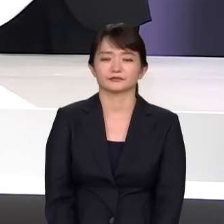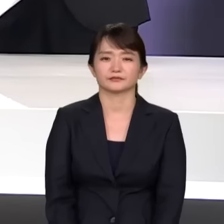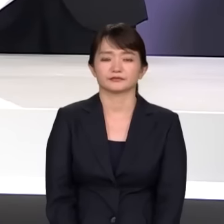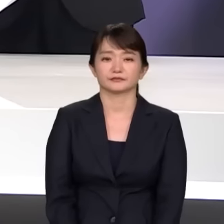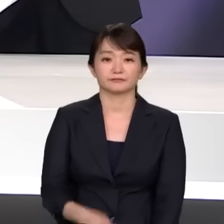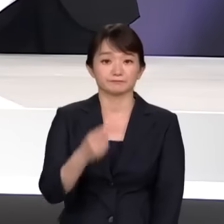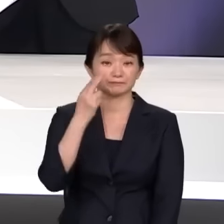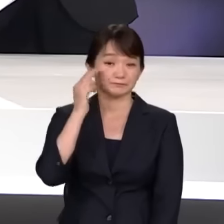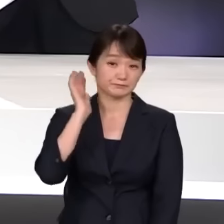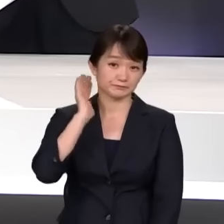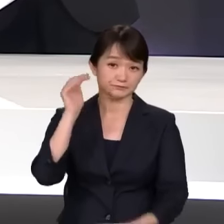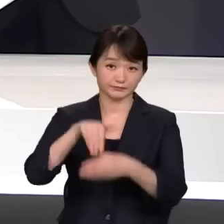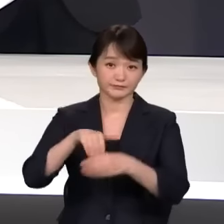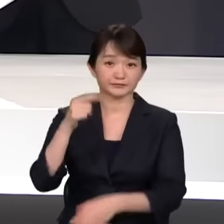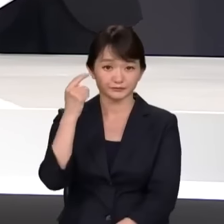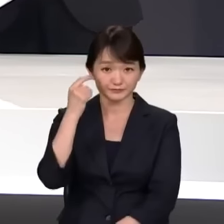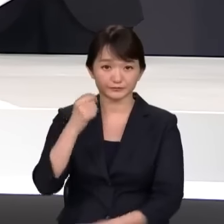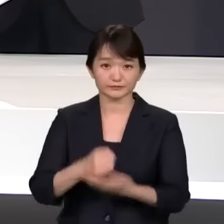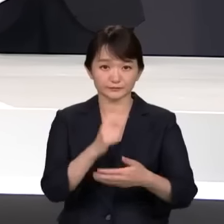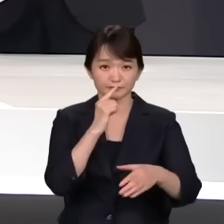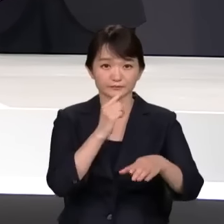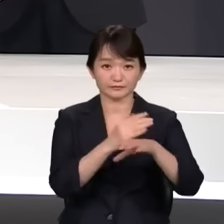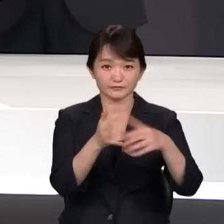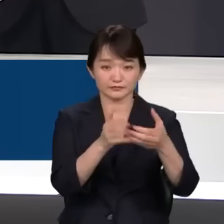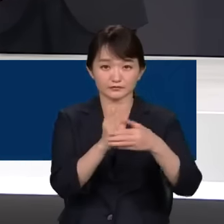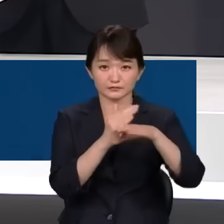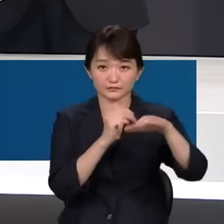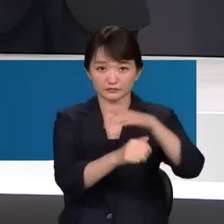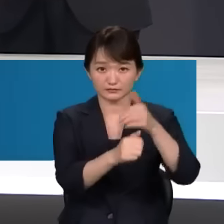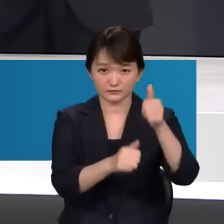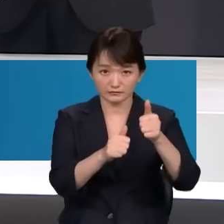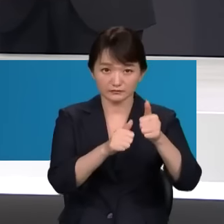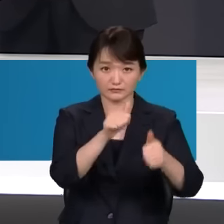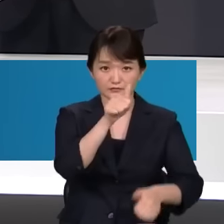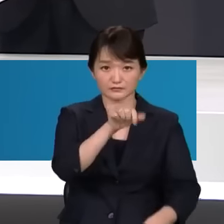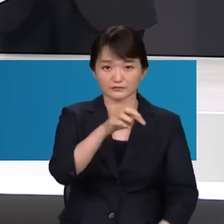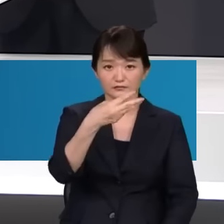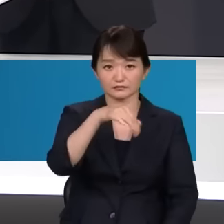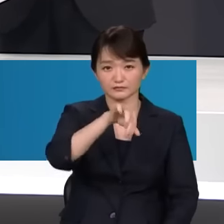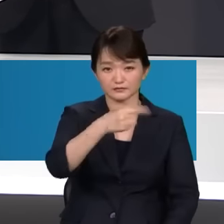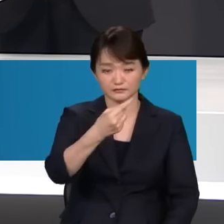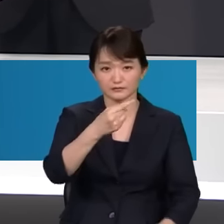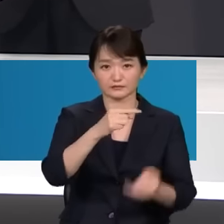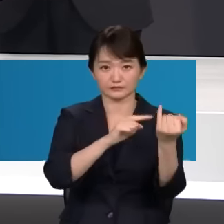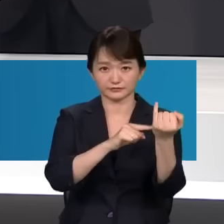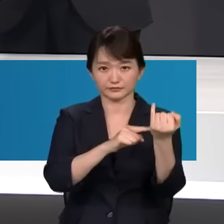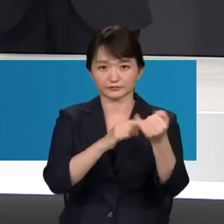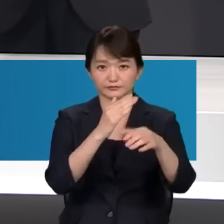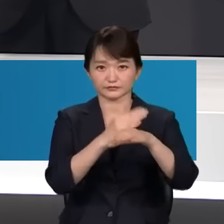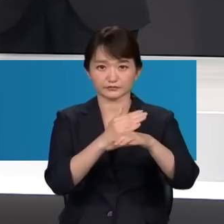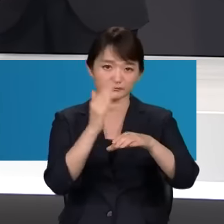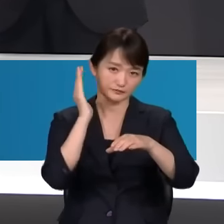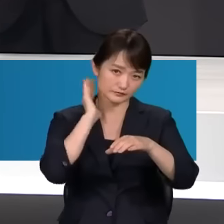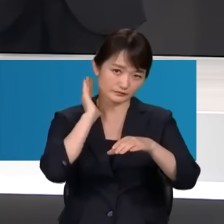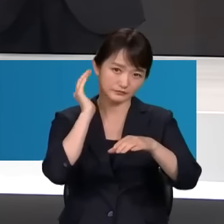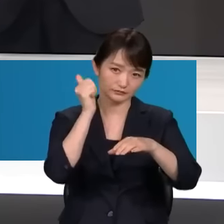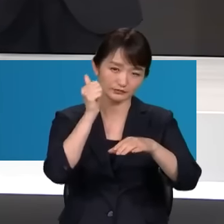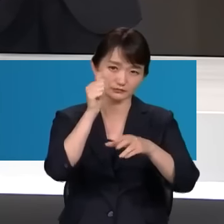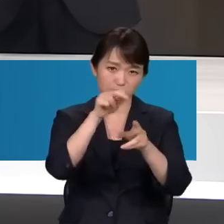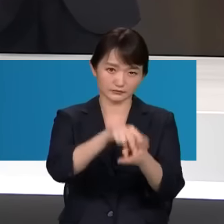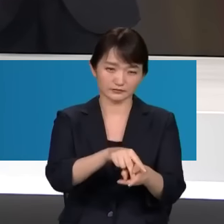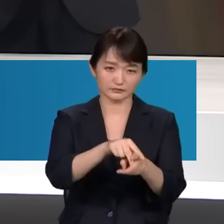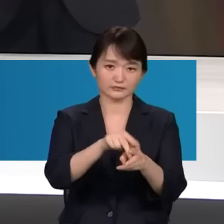네, 미국 대선 소식입니다. 민주당 전당대회에서 해리스 부통령이 당의 대통령 후보직을 수락하면서 모두를